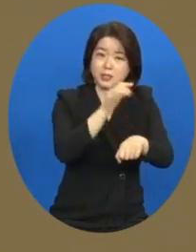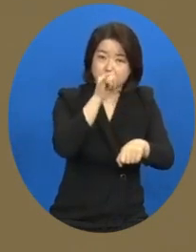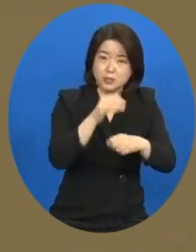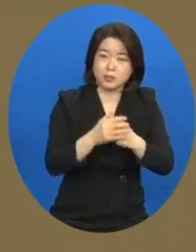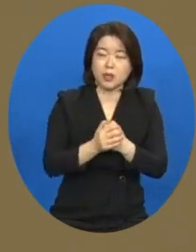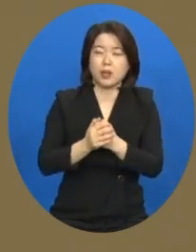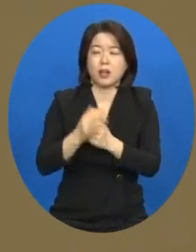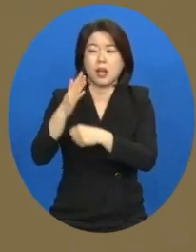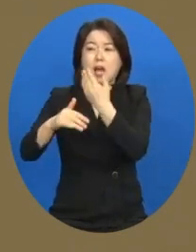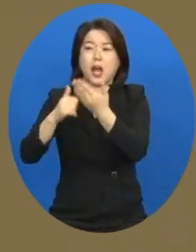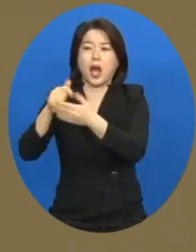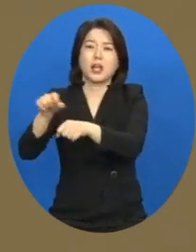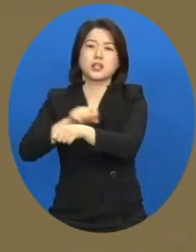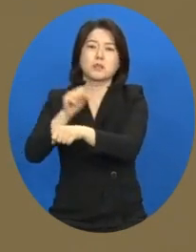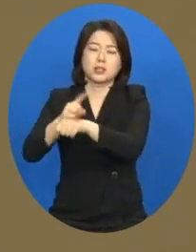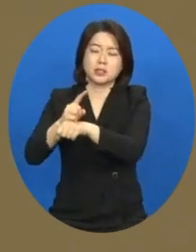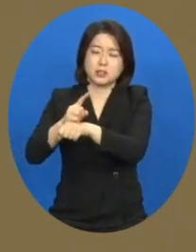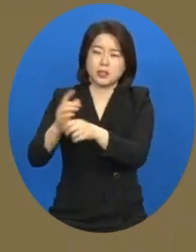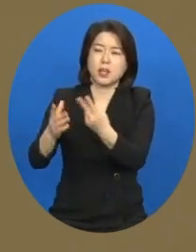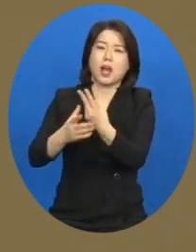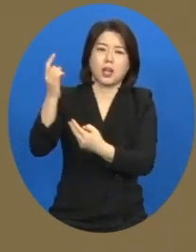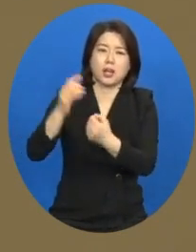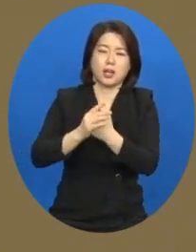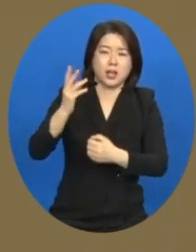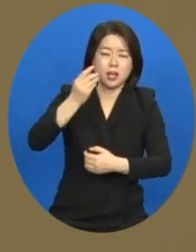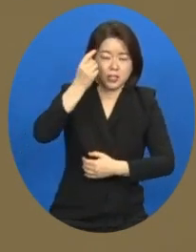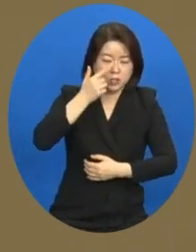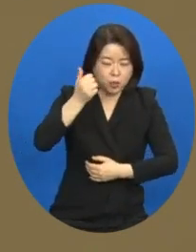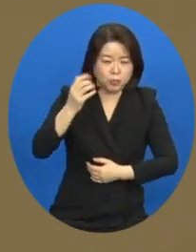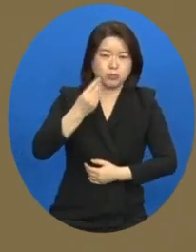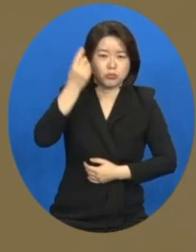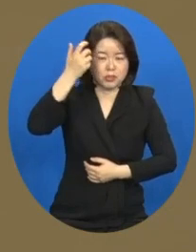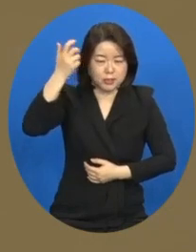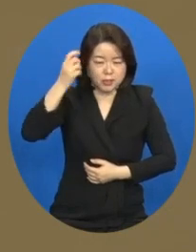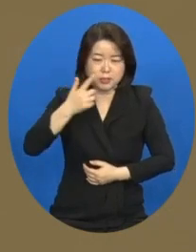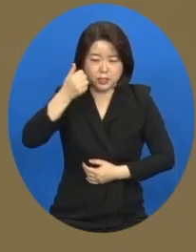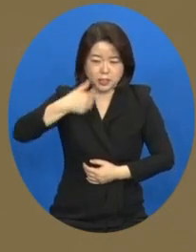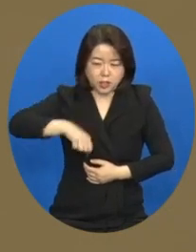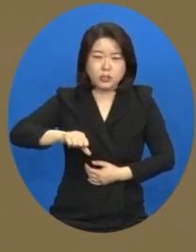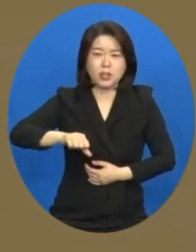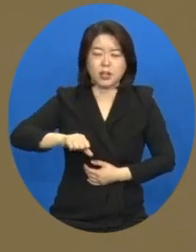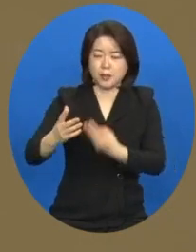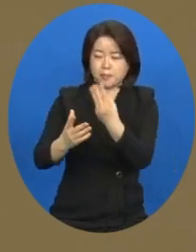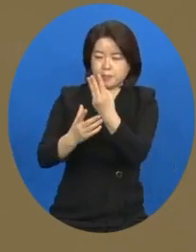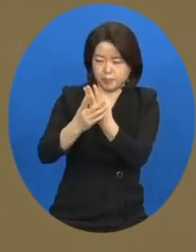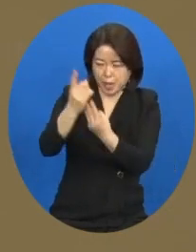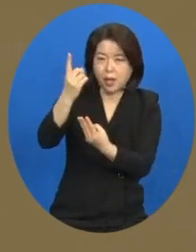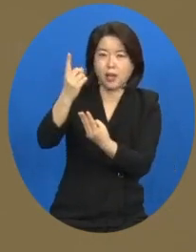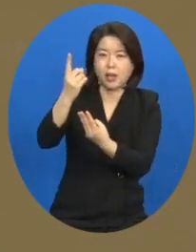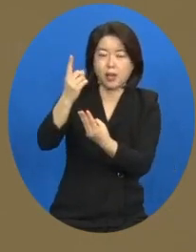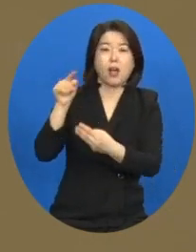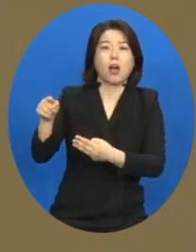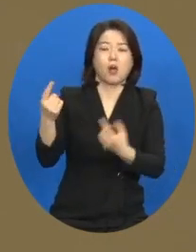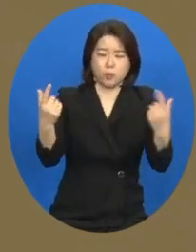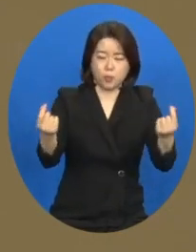속성이 하나 됨이에요. 성부, 성자, 성령이 일체이신 거예요.